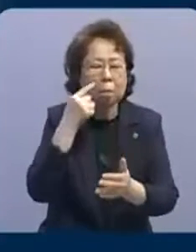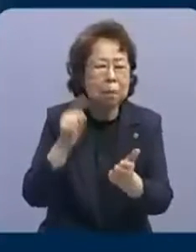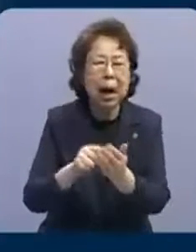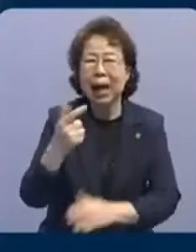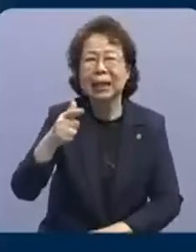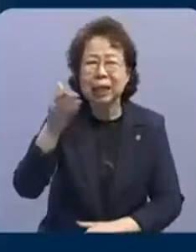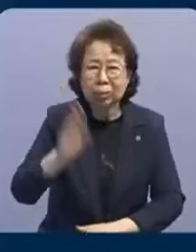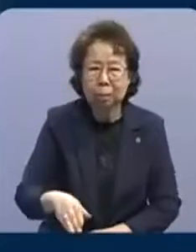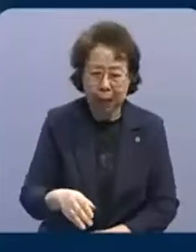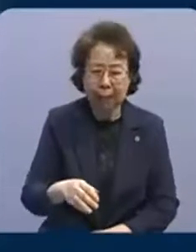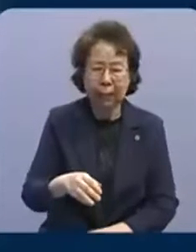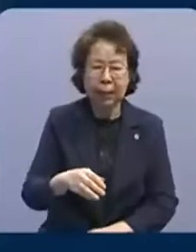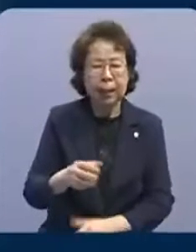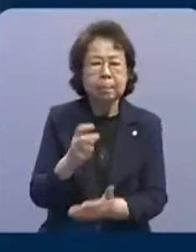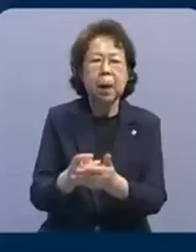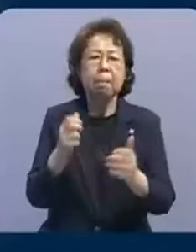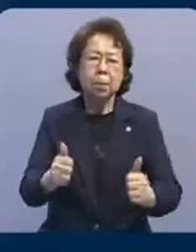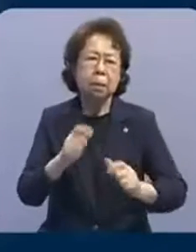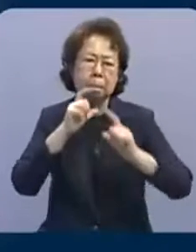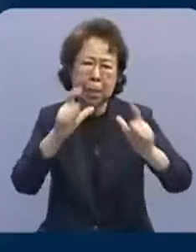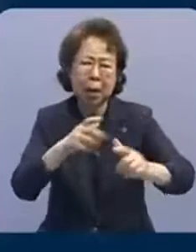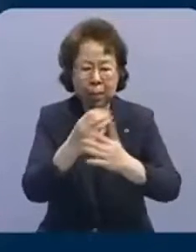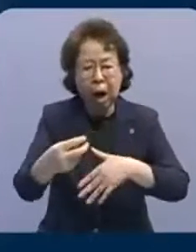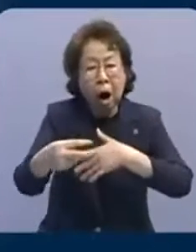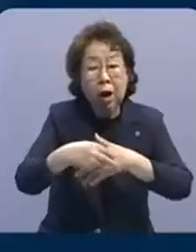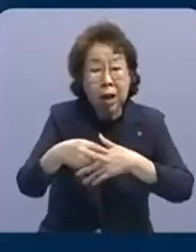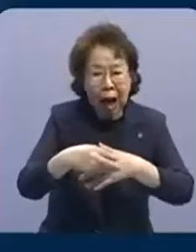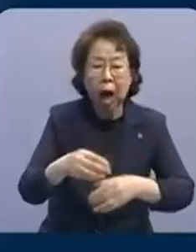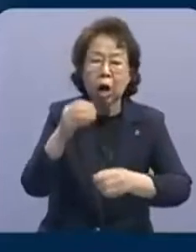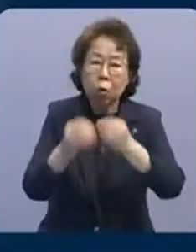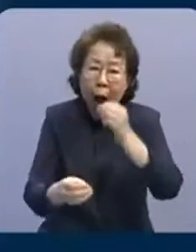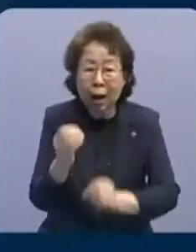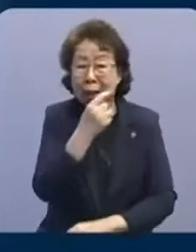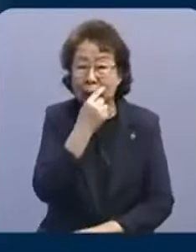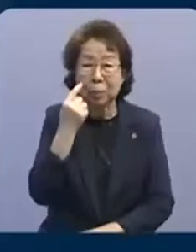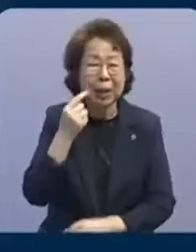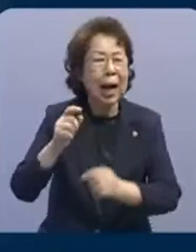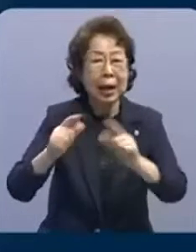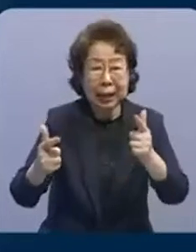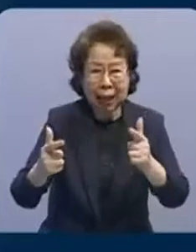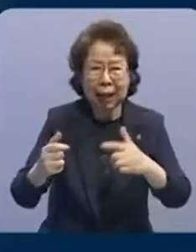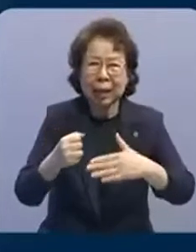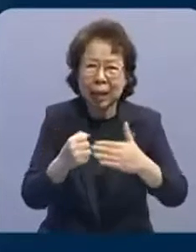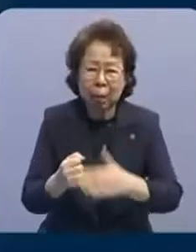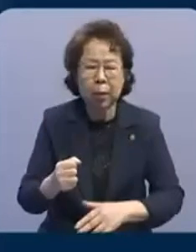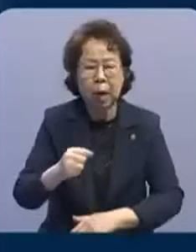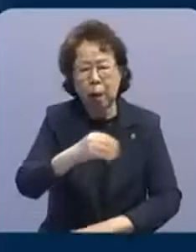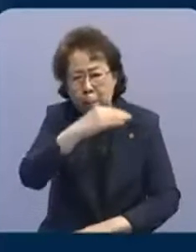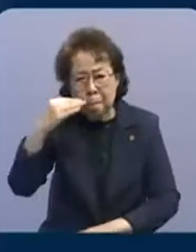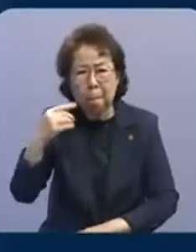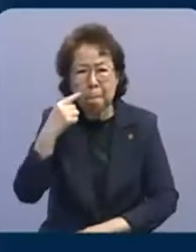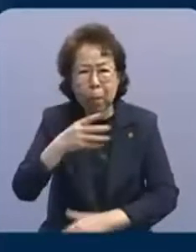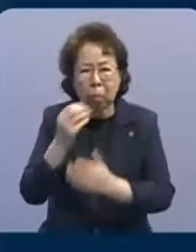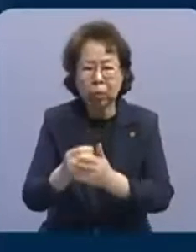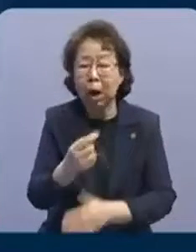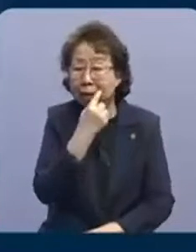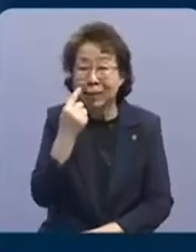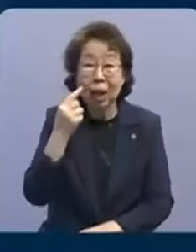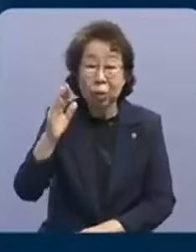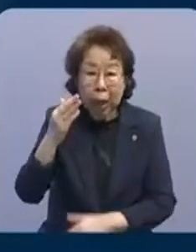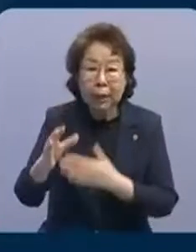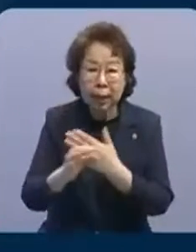업무상 재해는 반드시 의학적 과학적으로 명백히 증명되어야 하는 것이 아니며 규범적 원점에서 인정되는 경우에는